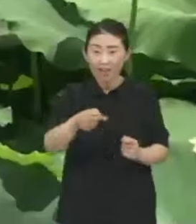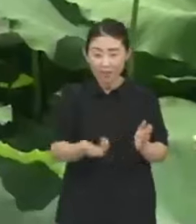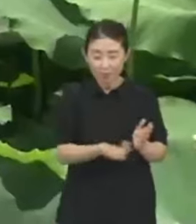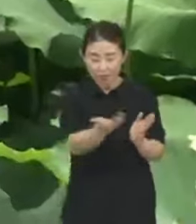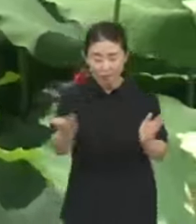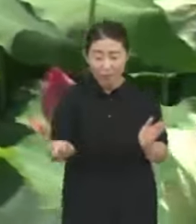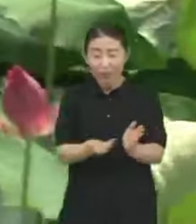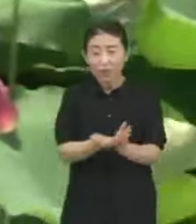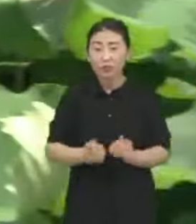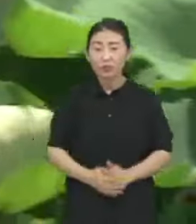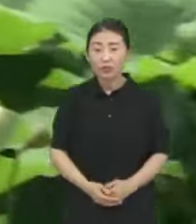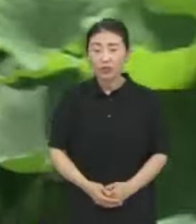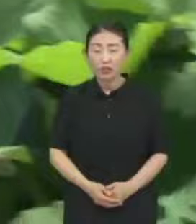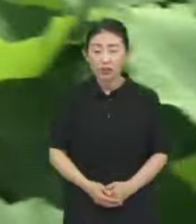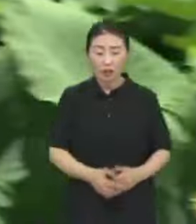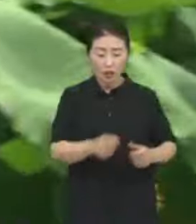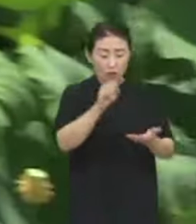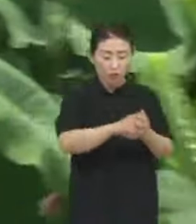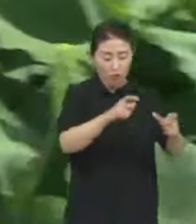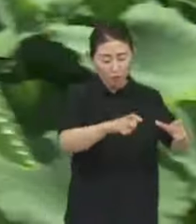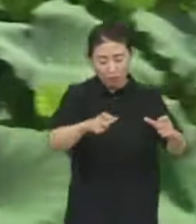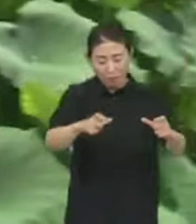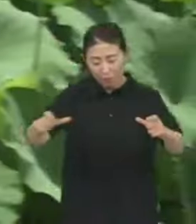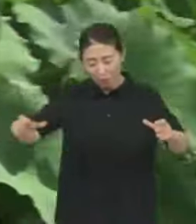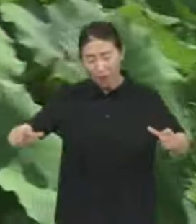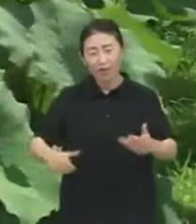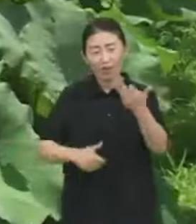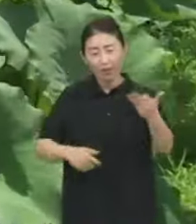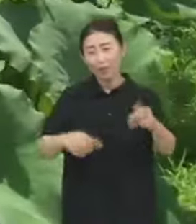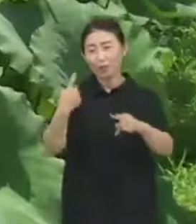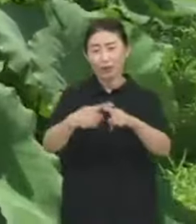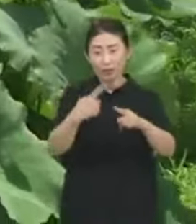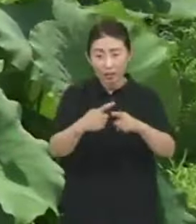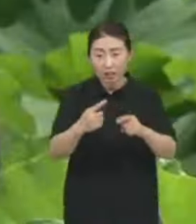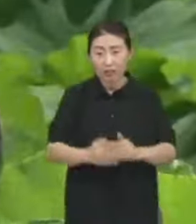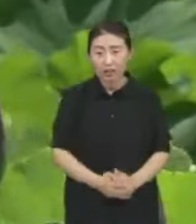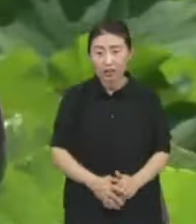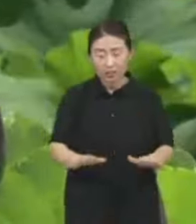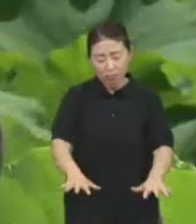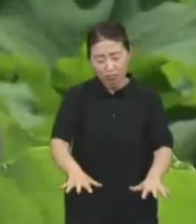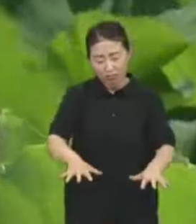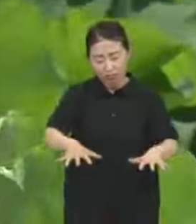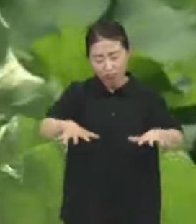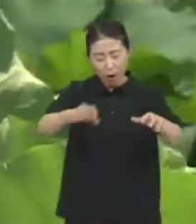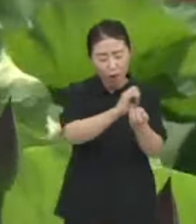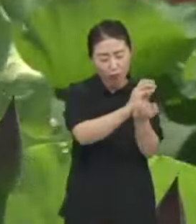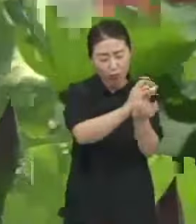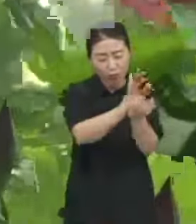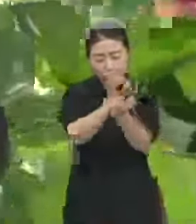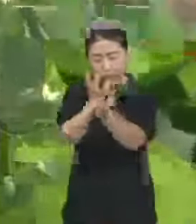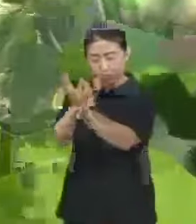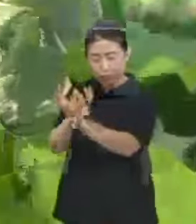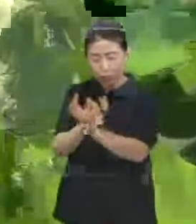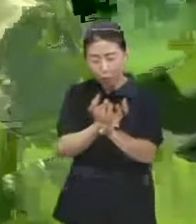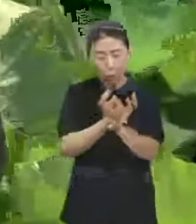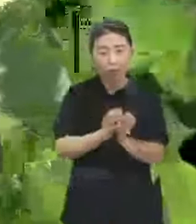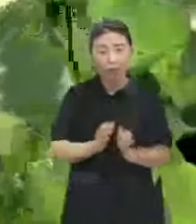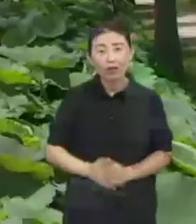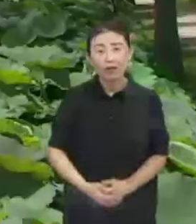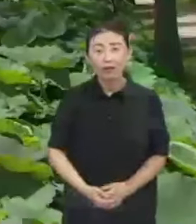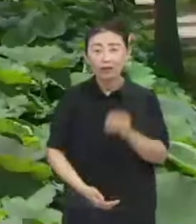국남지. 축구장 18개 크기의 거대한 연못에 어른 키만큼 높게 자란 천만송이 연꽃이 활짝